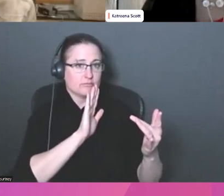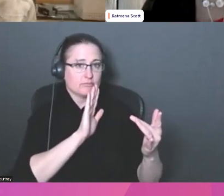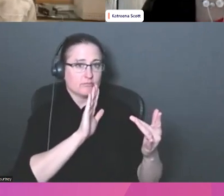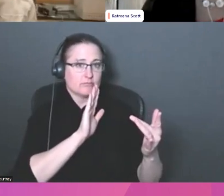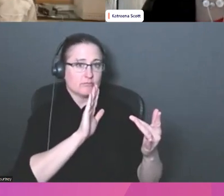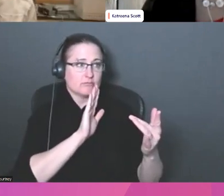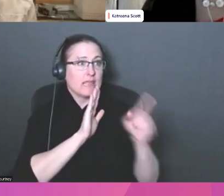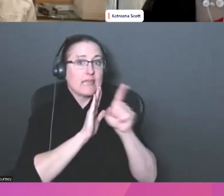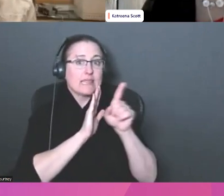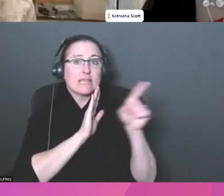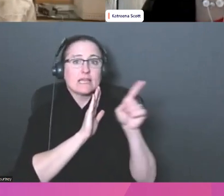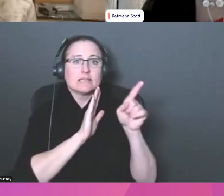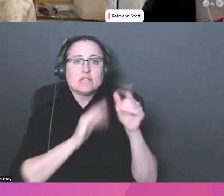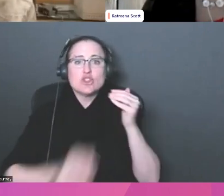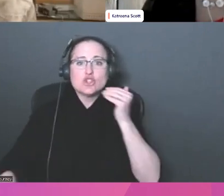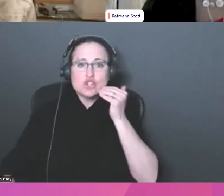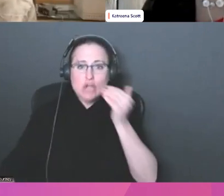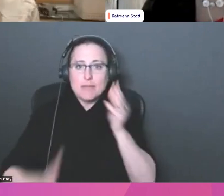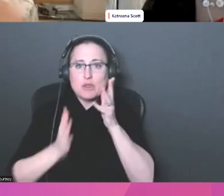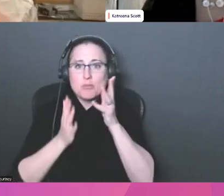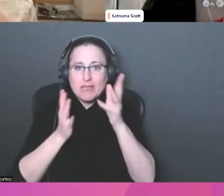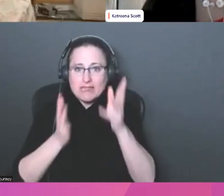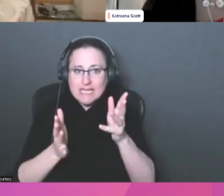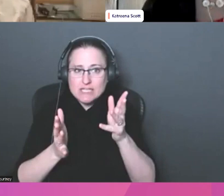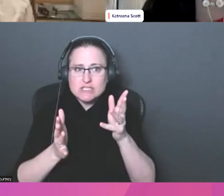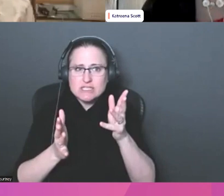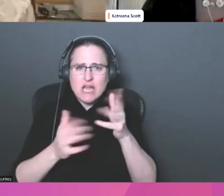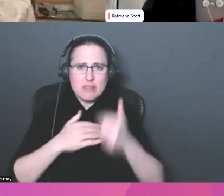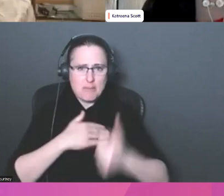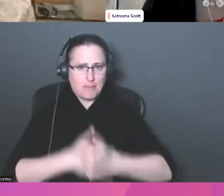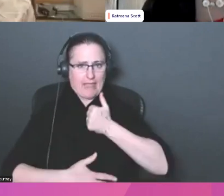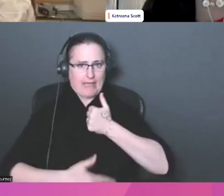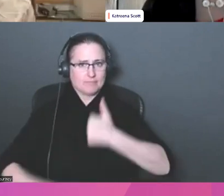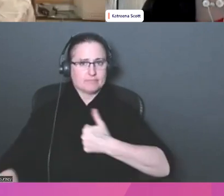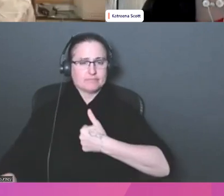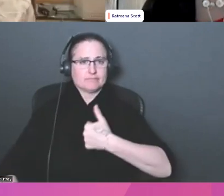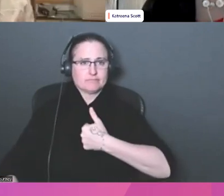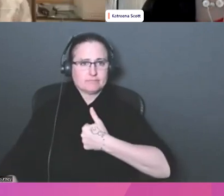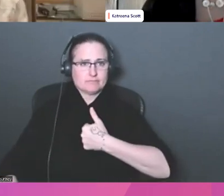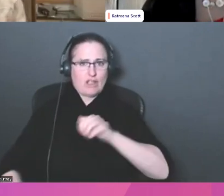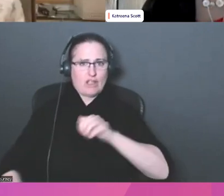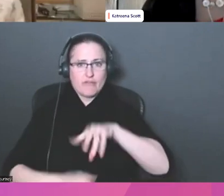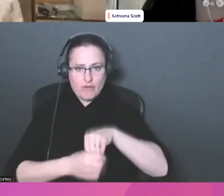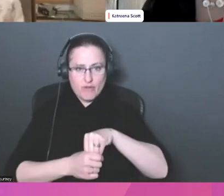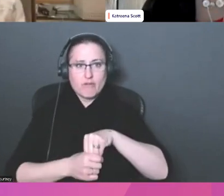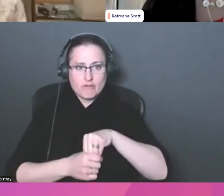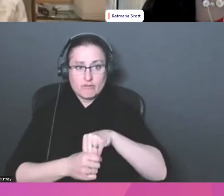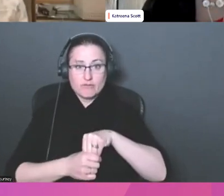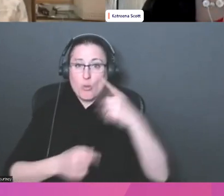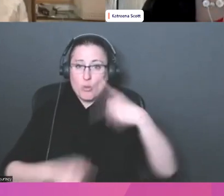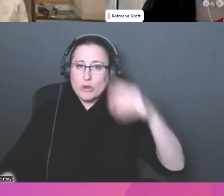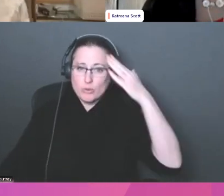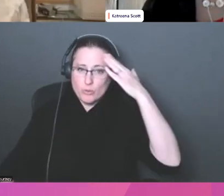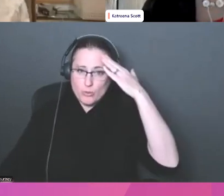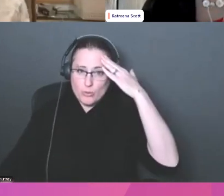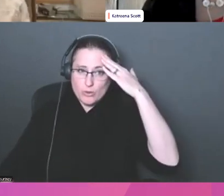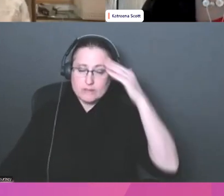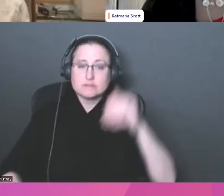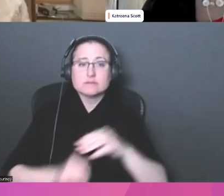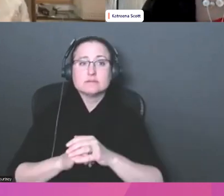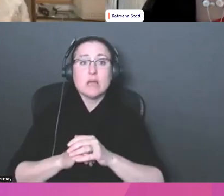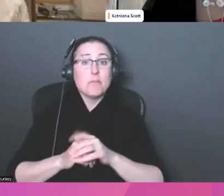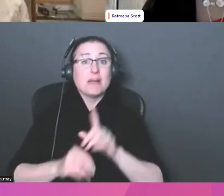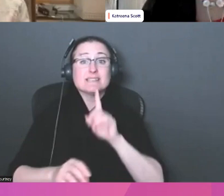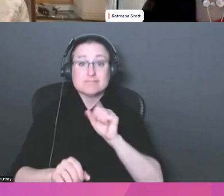qui se font agresser par un étranger, il y a beaucoup de honte, de